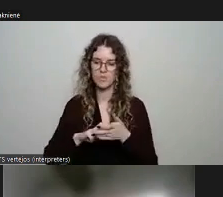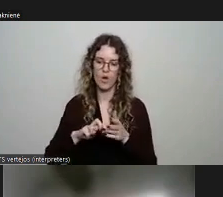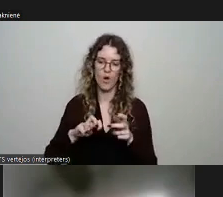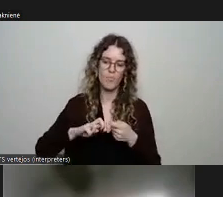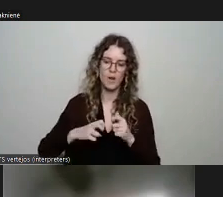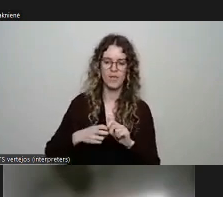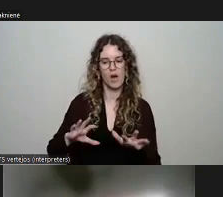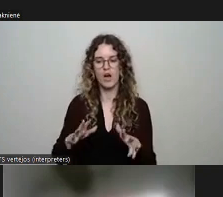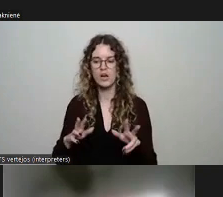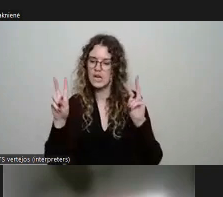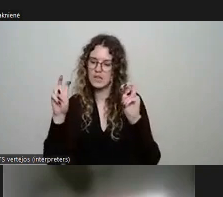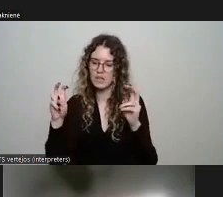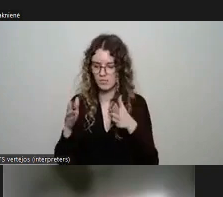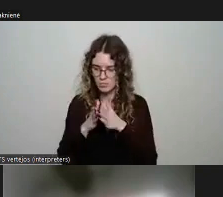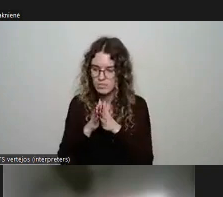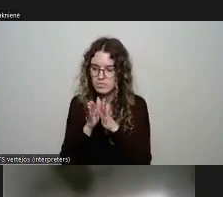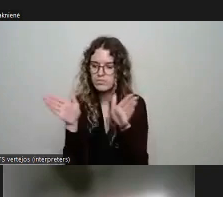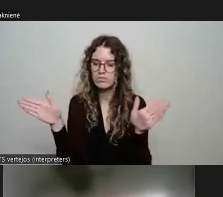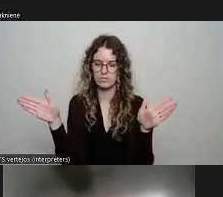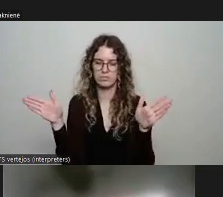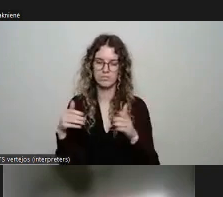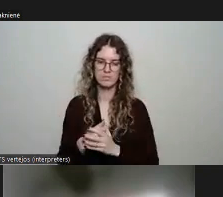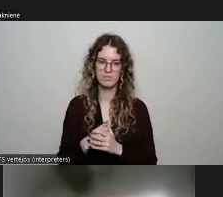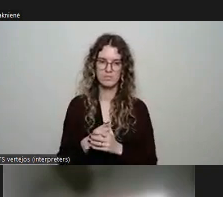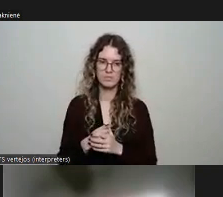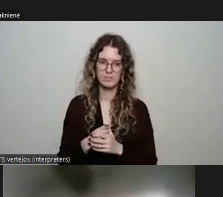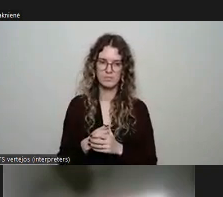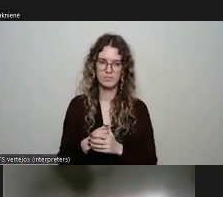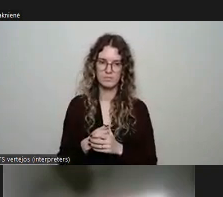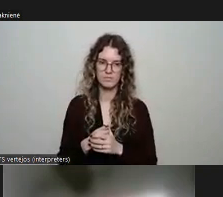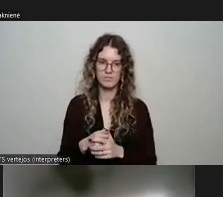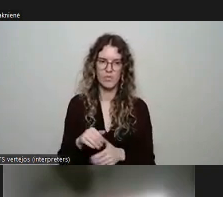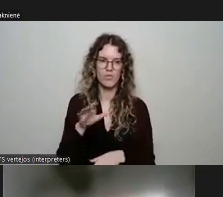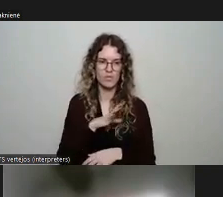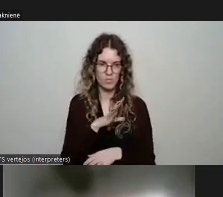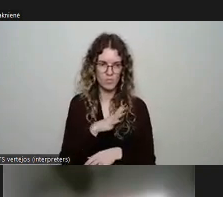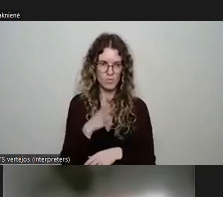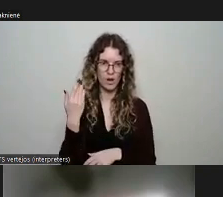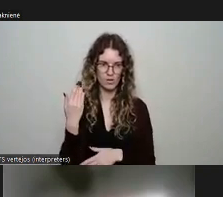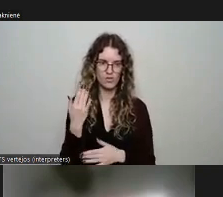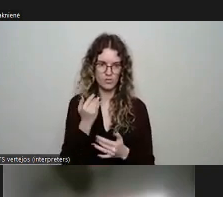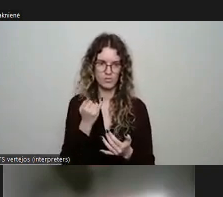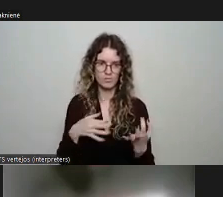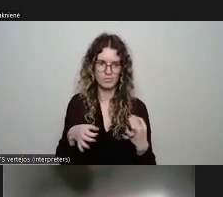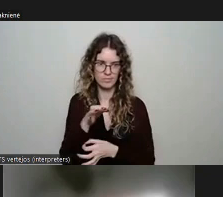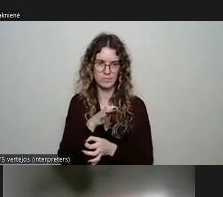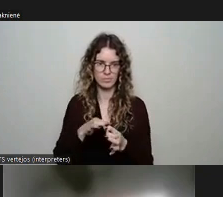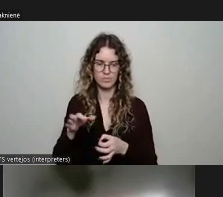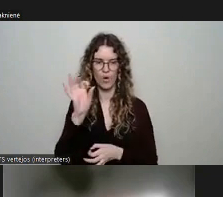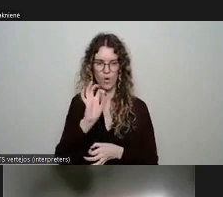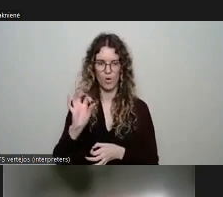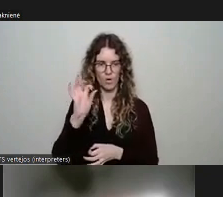temą ir nes mes jau kažkokiu kalbėjom, kad pasaulyje iš tikrųjų